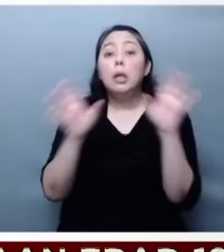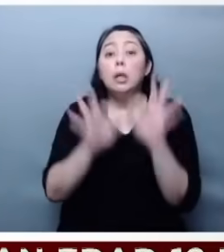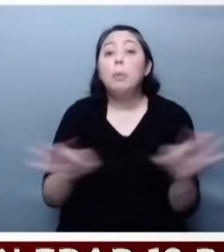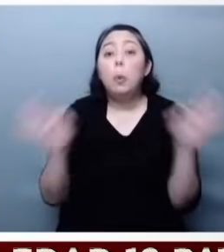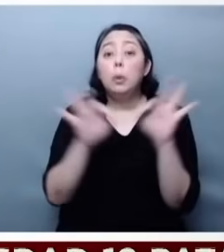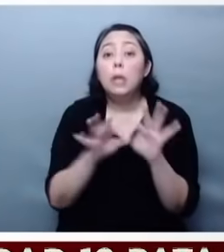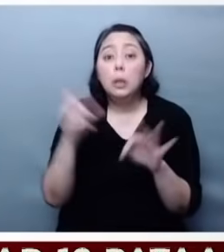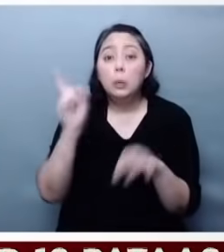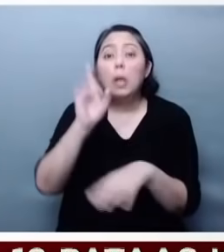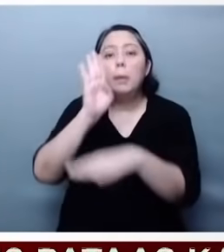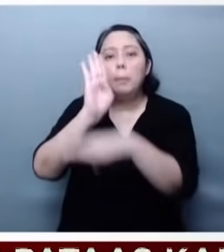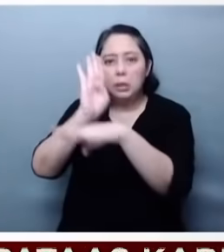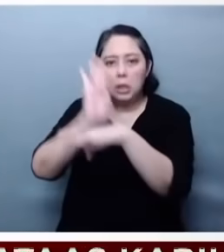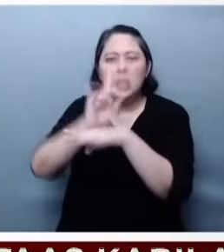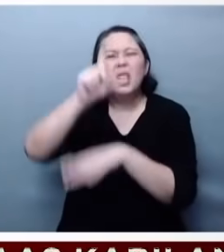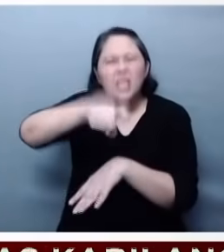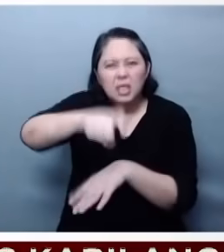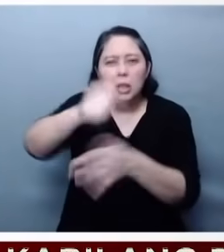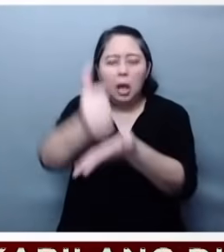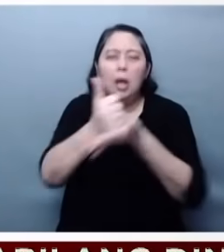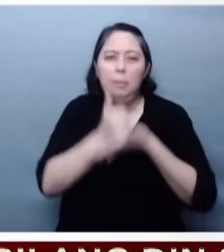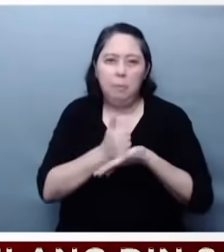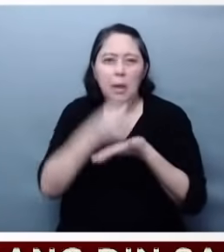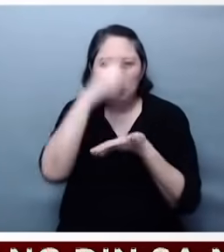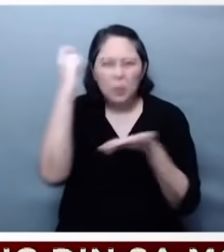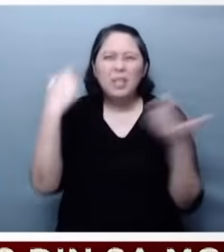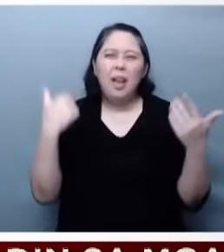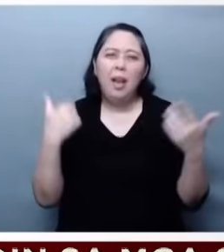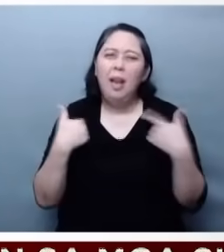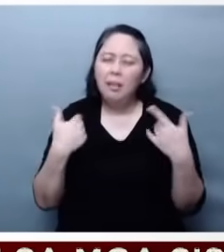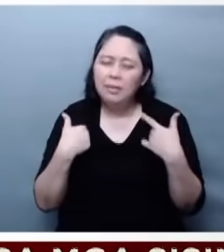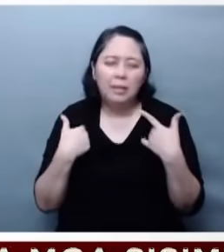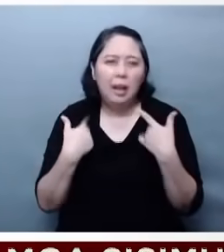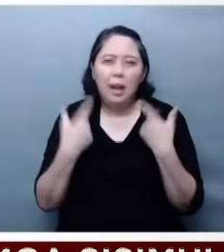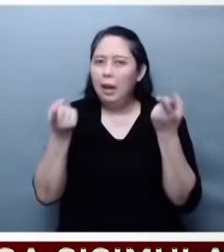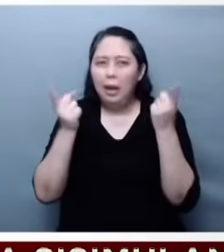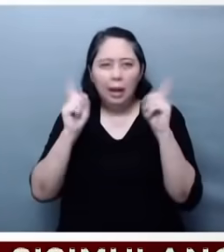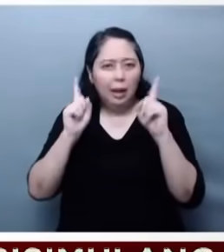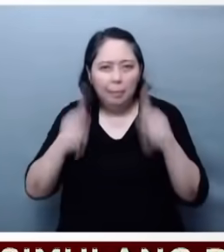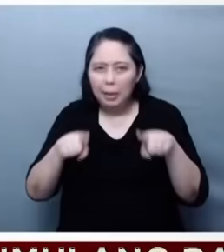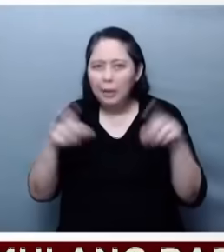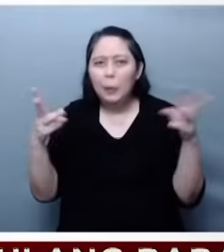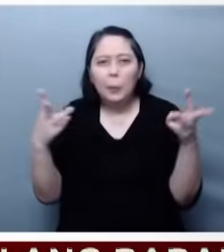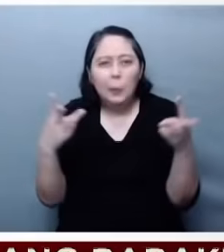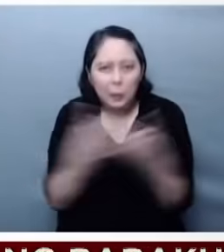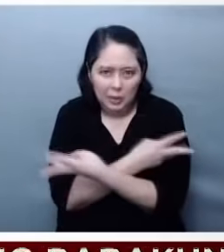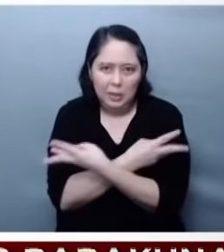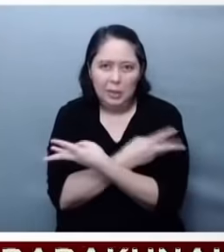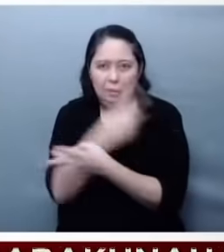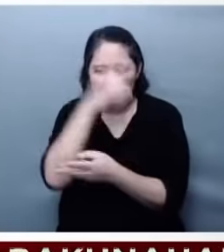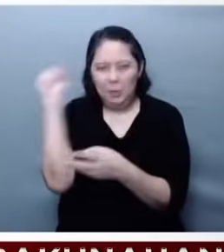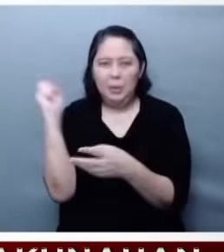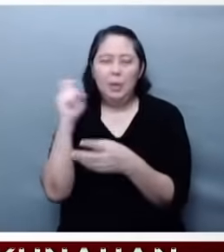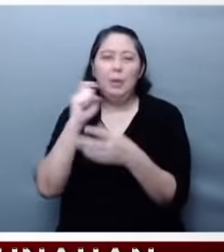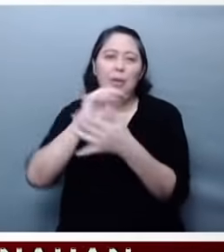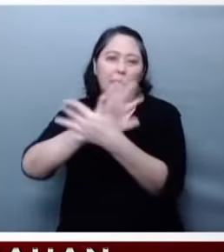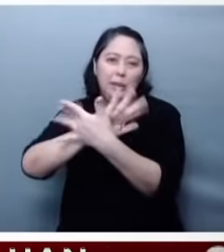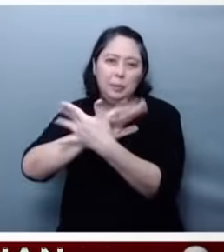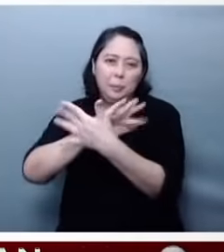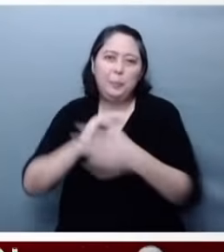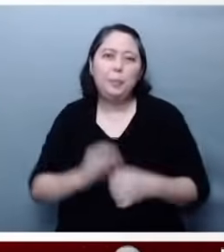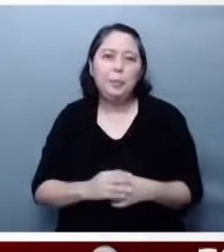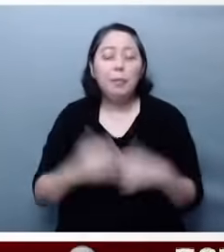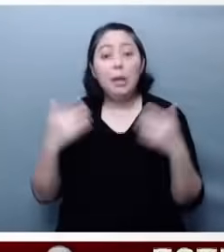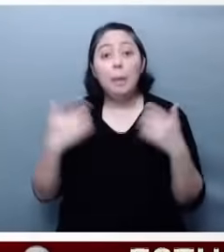mga negosyo dahil malaki ang naging pinsala ng pandemya sa kanila. Ayon kay Eric Teng, presidente ng isang association ng